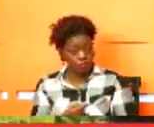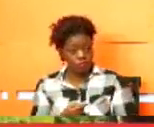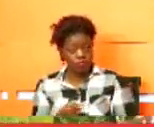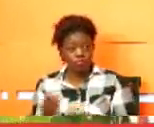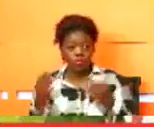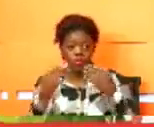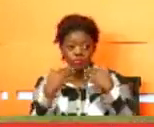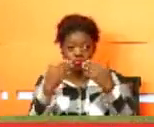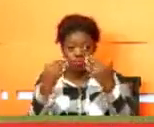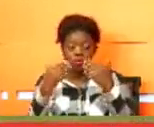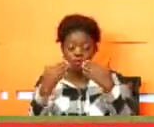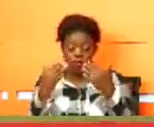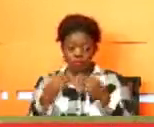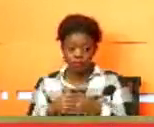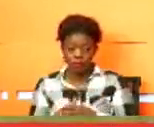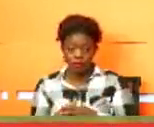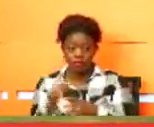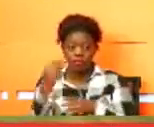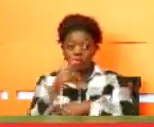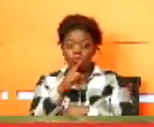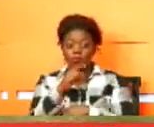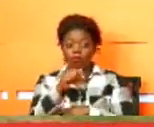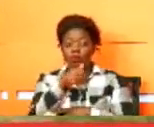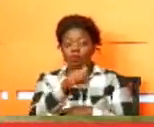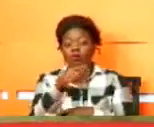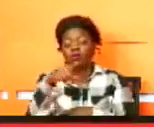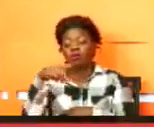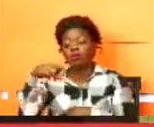you very much. Oliver nyumera gide buli omu